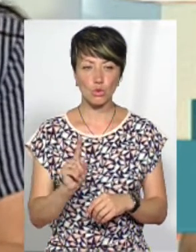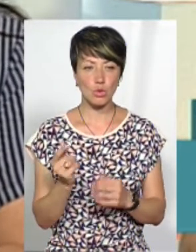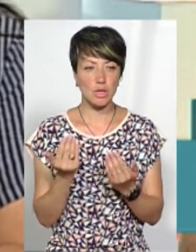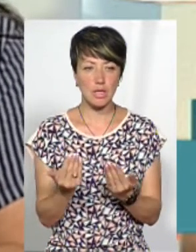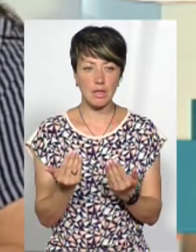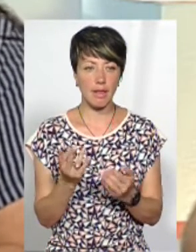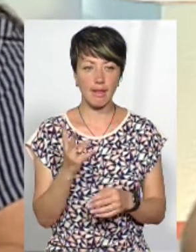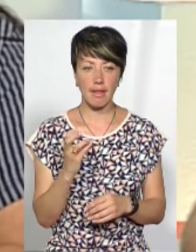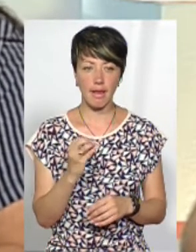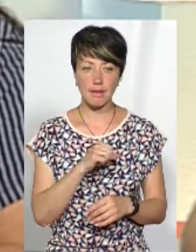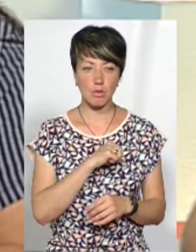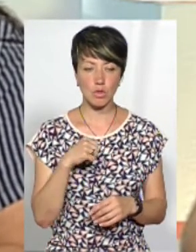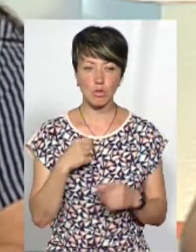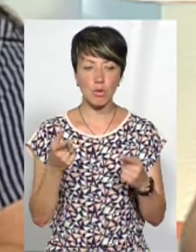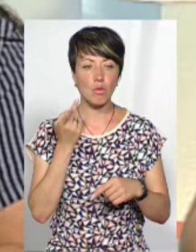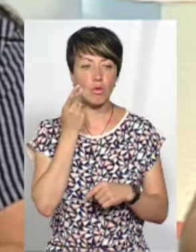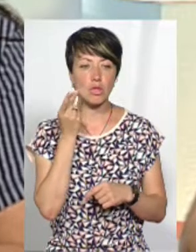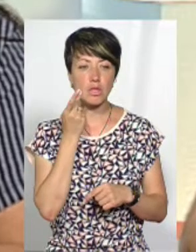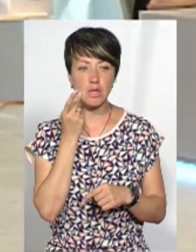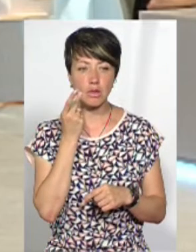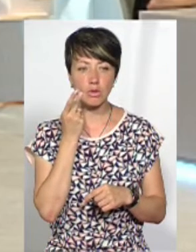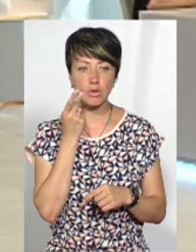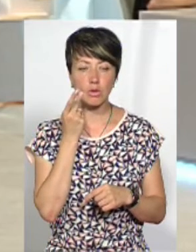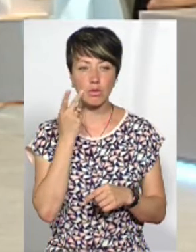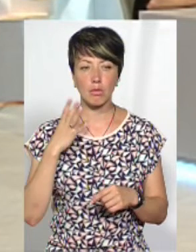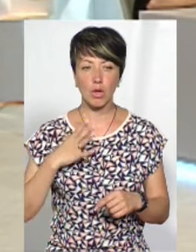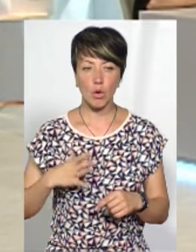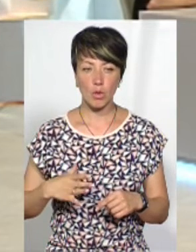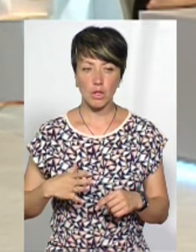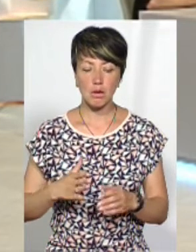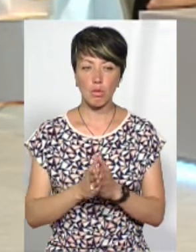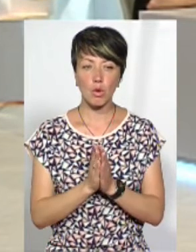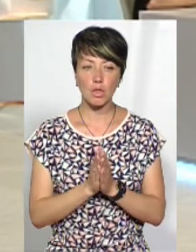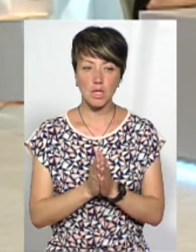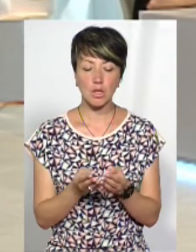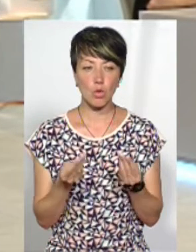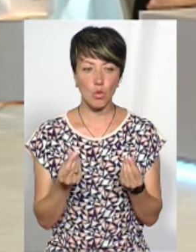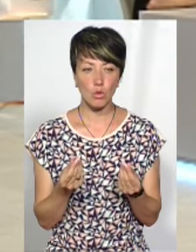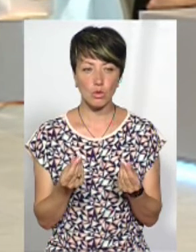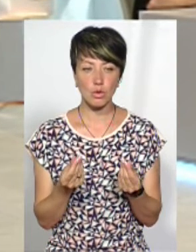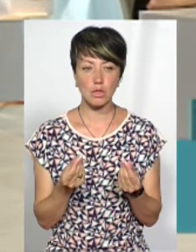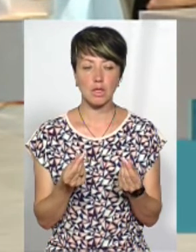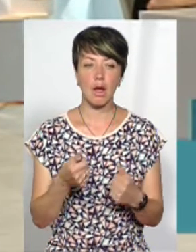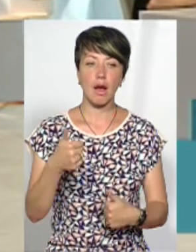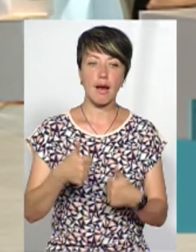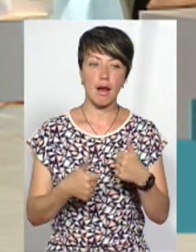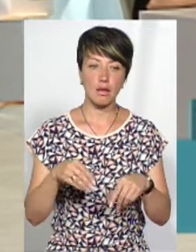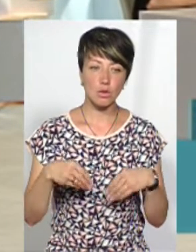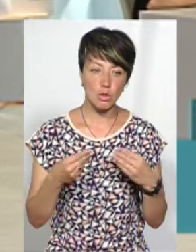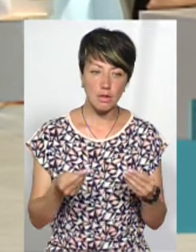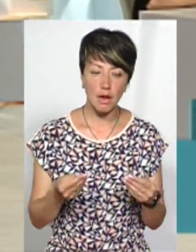ти не самостійний, тобі постійно приходиться просити кошти там в грантодавців,